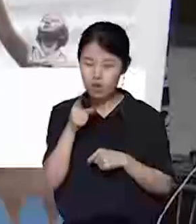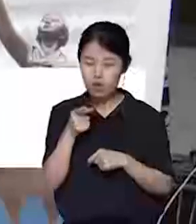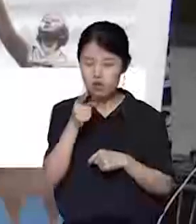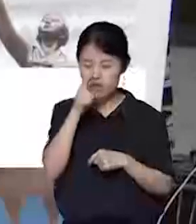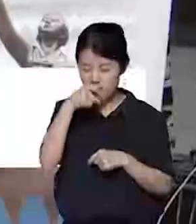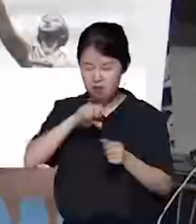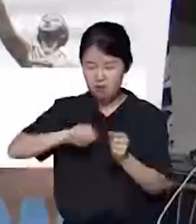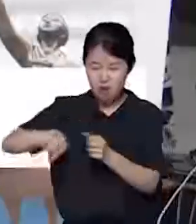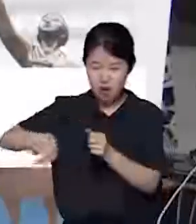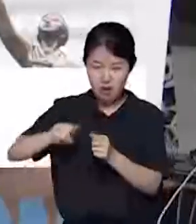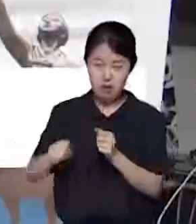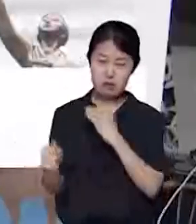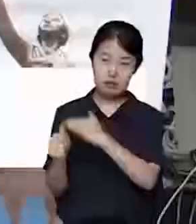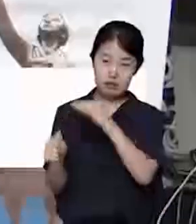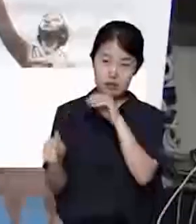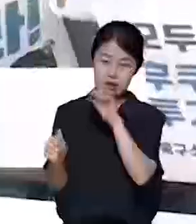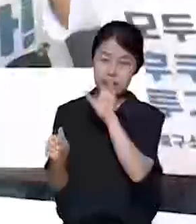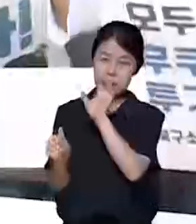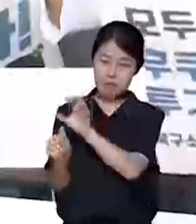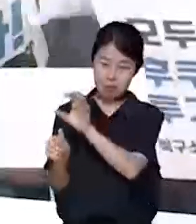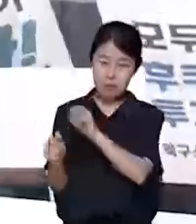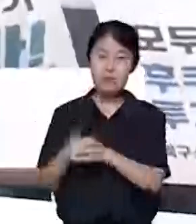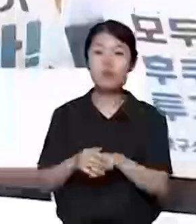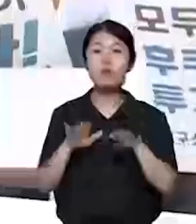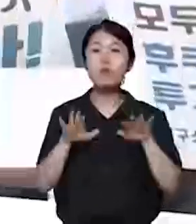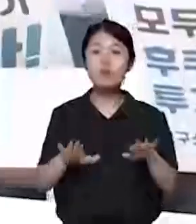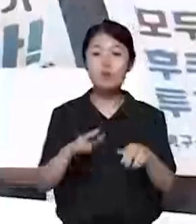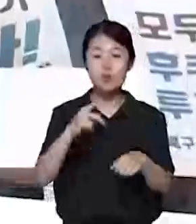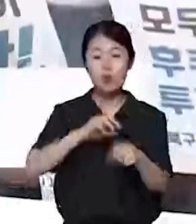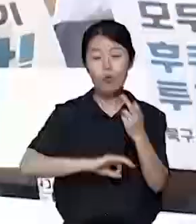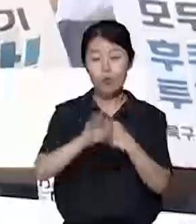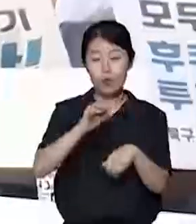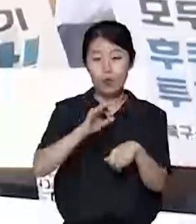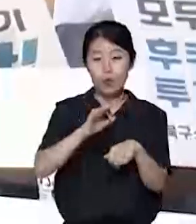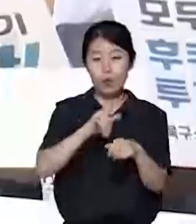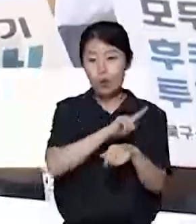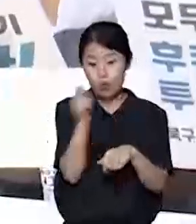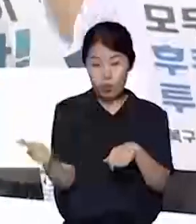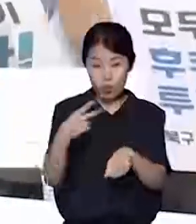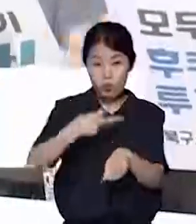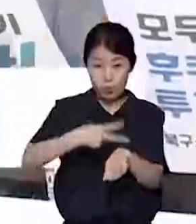소녀상 평화인권추진위원회는 오늘날 2시쯤 광주 북구청